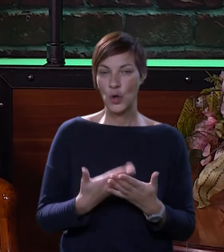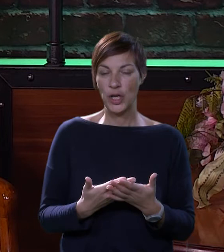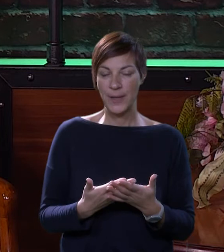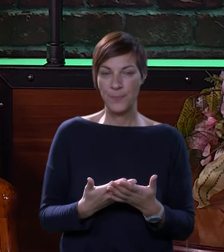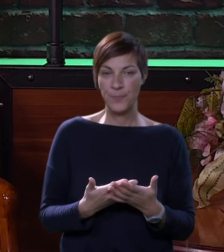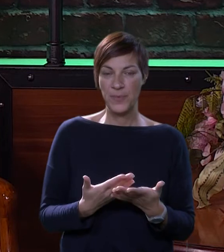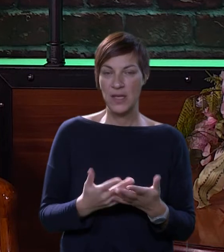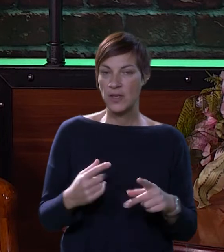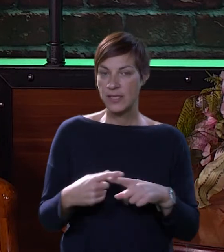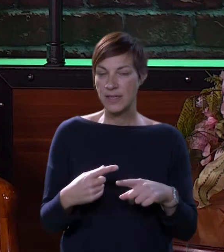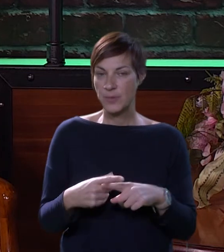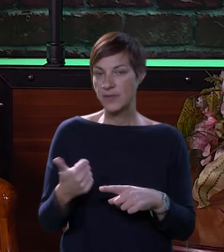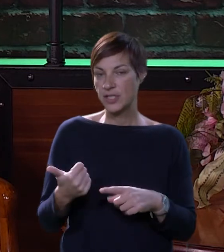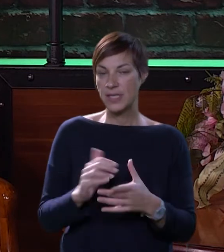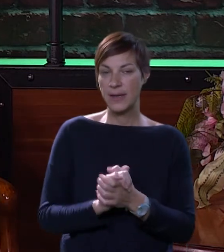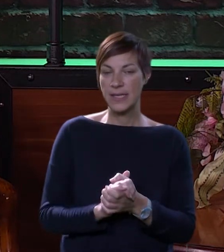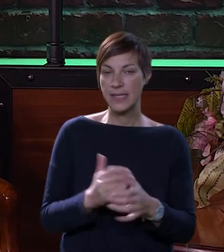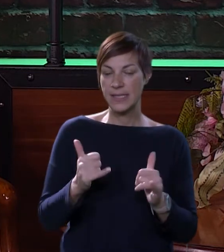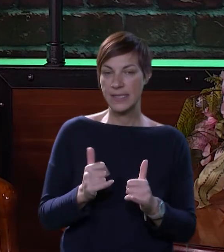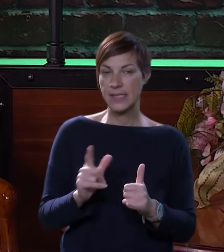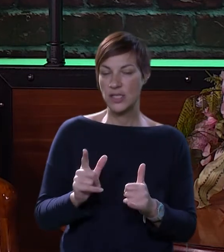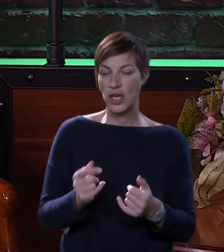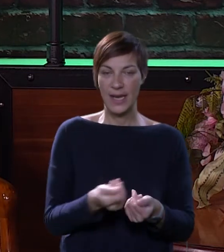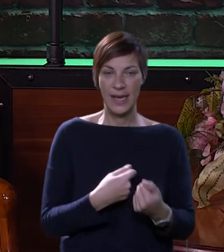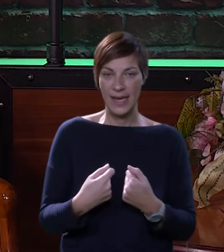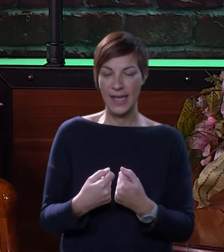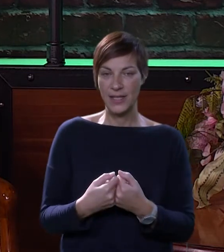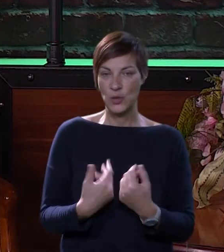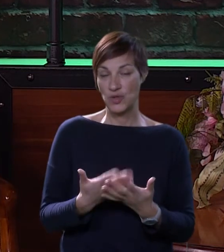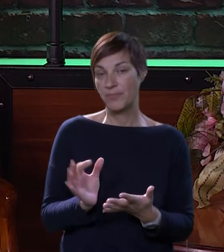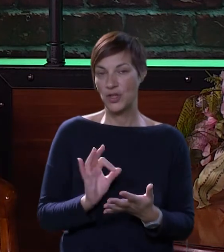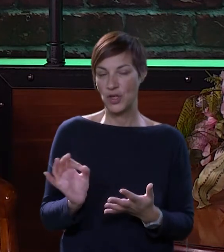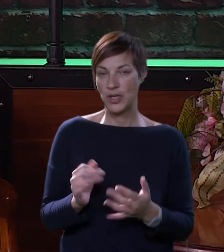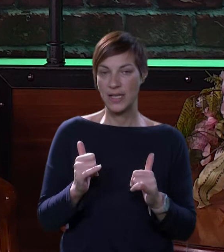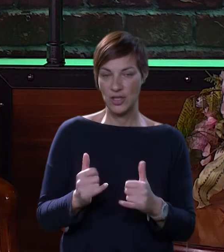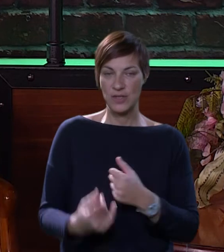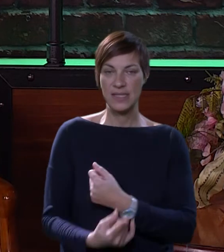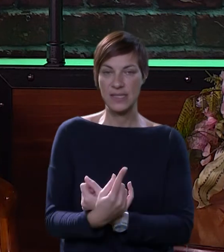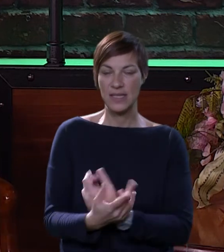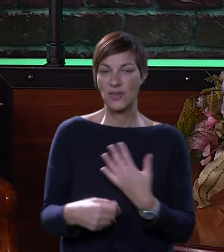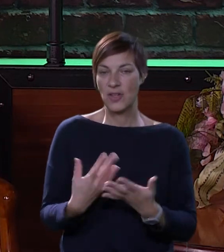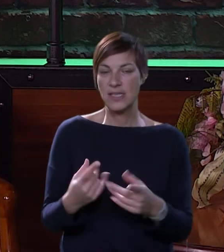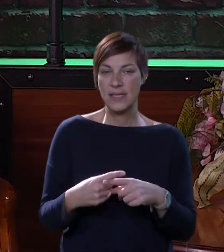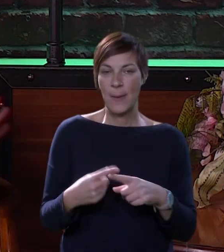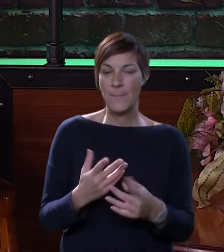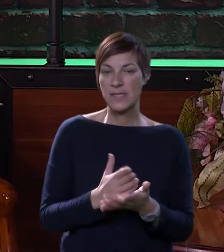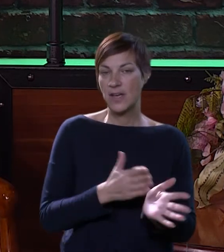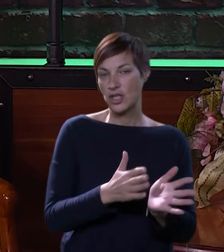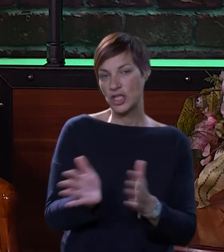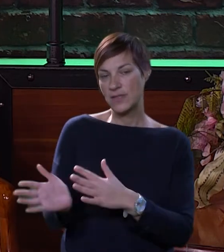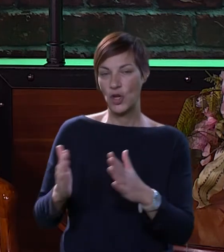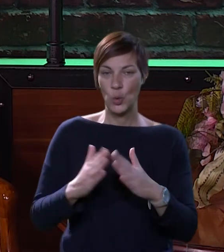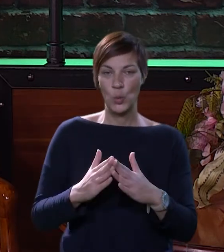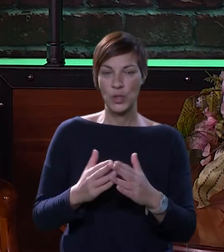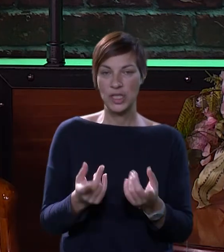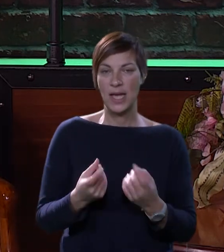se posvađale s jednom prijateljicom i sad se oni danas ne druže. I to je okej. Okay. To je se sad dogodilo, one su se posvađale i svaka ošla svoje